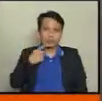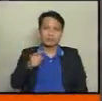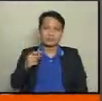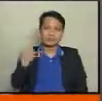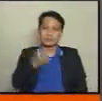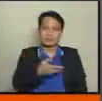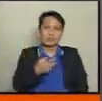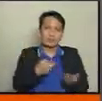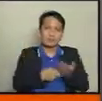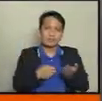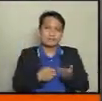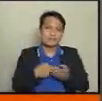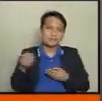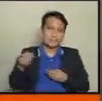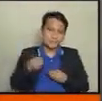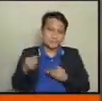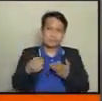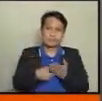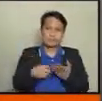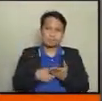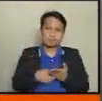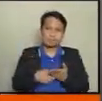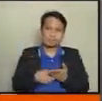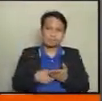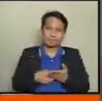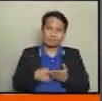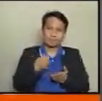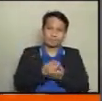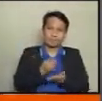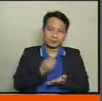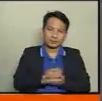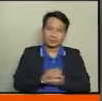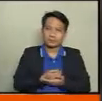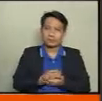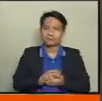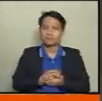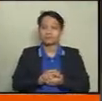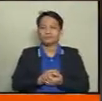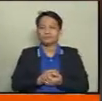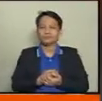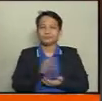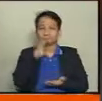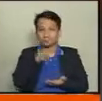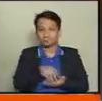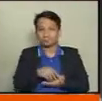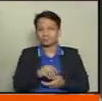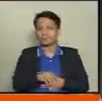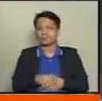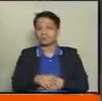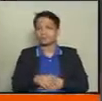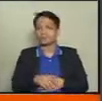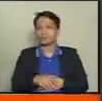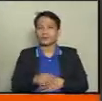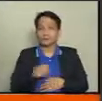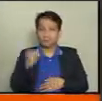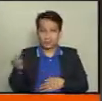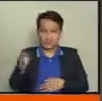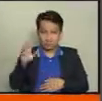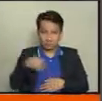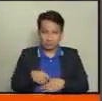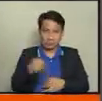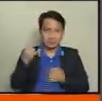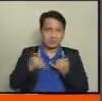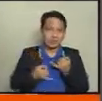nagbibigay ng ticket. Binigyan, nabutan ko po siya ng pira. Tapos, 4,000 po. Tapos, nung